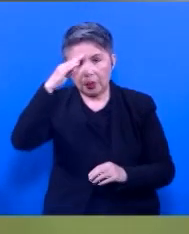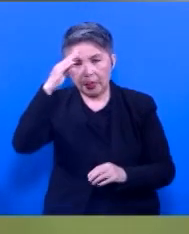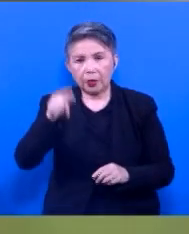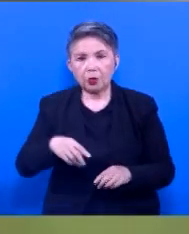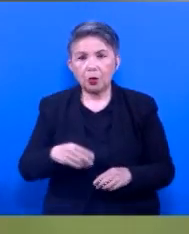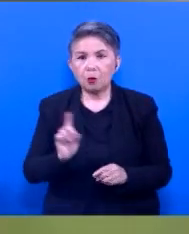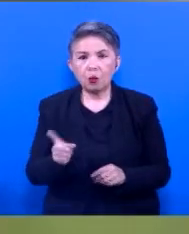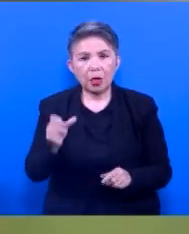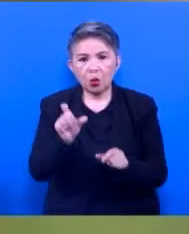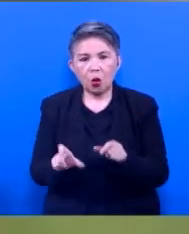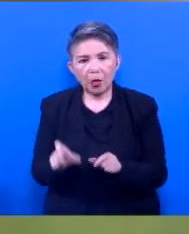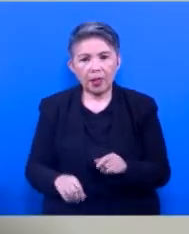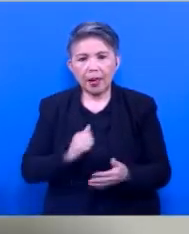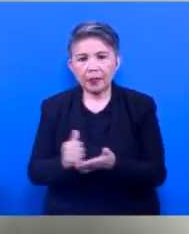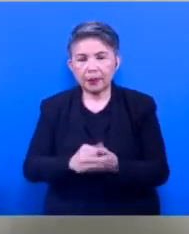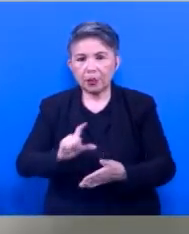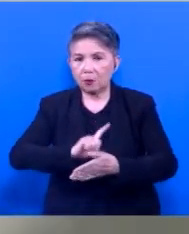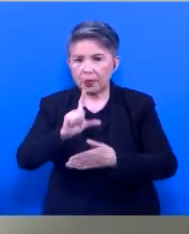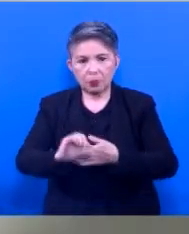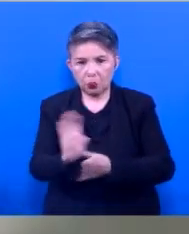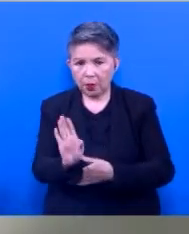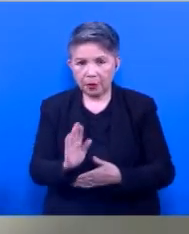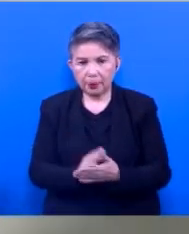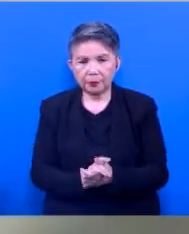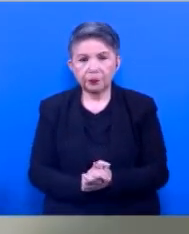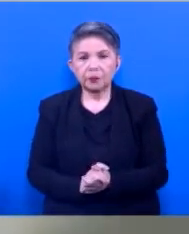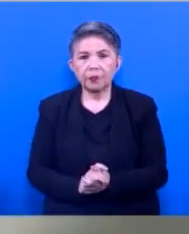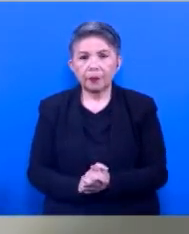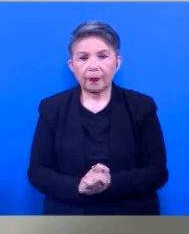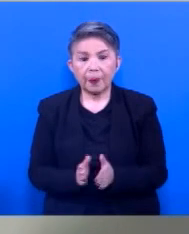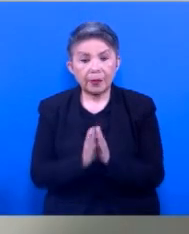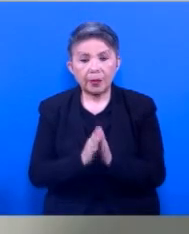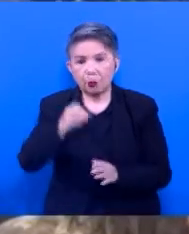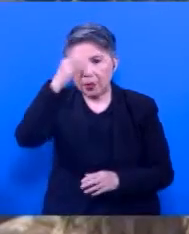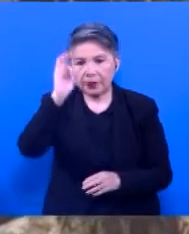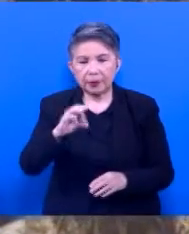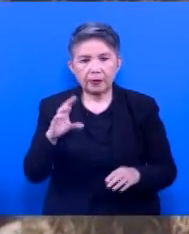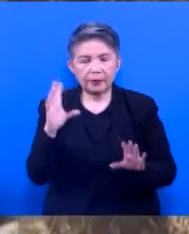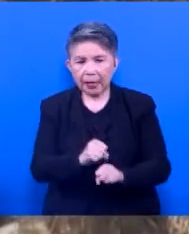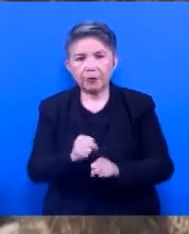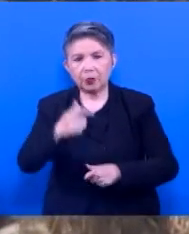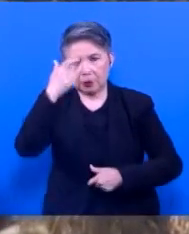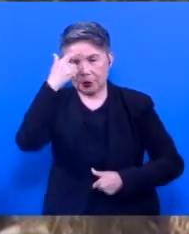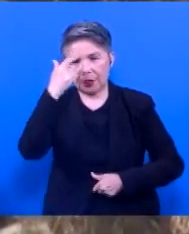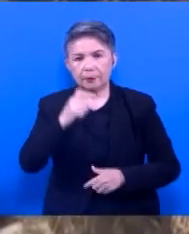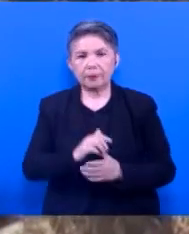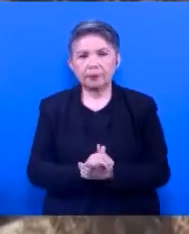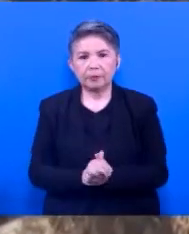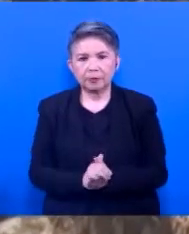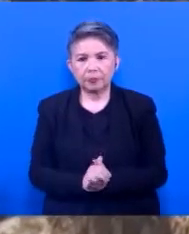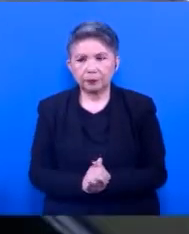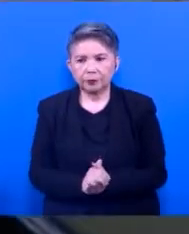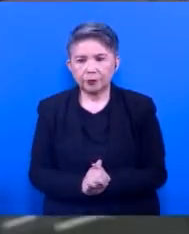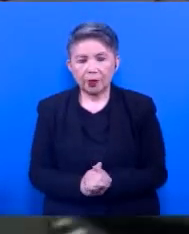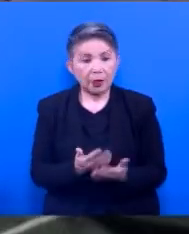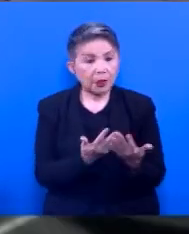sesajen bukanlah warga Lumajang. Politikus Partai Kebangkitan Bangsa ini meminta polisi agar segera menangkap pelaku.